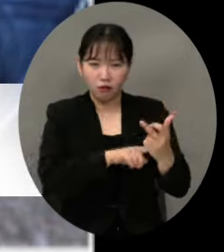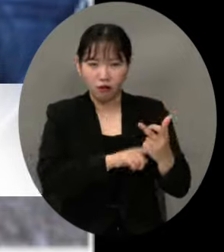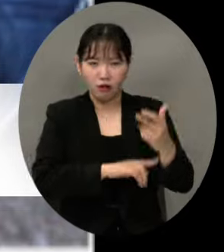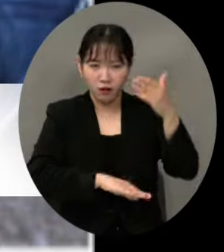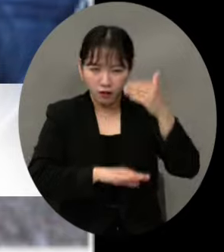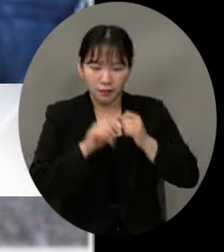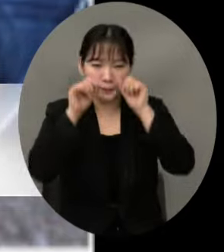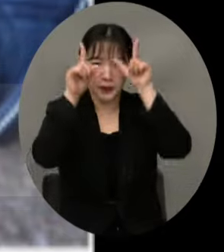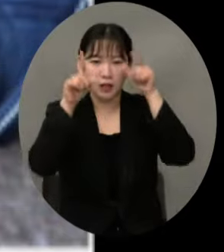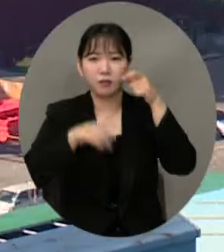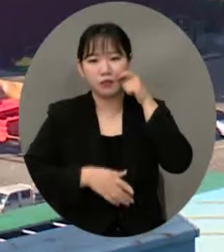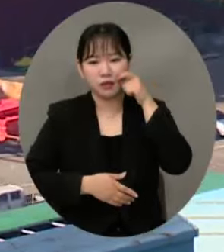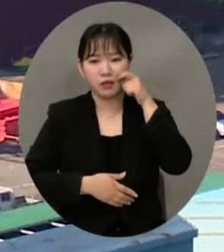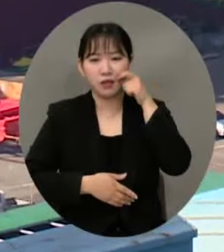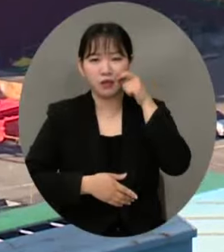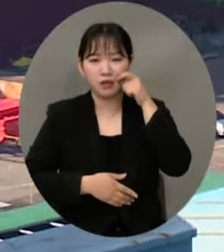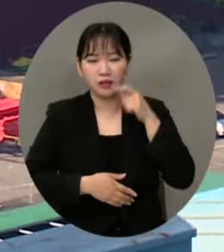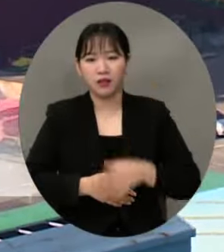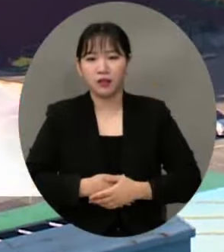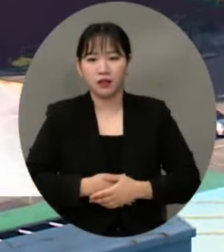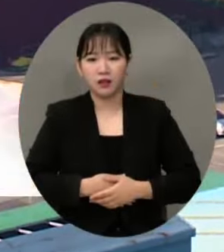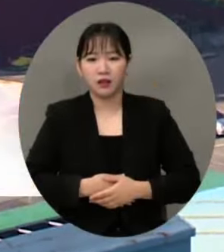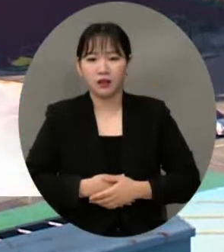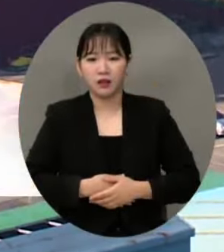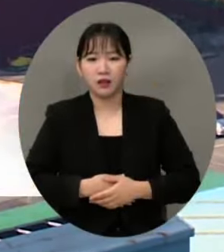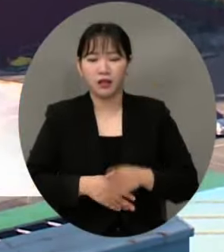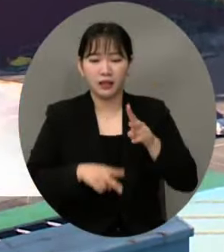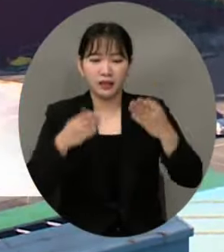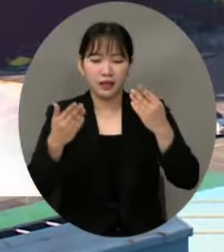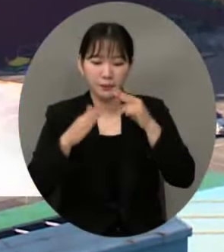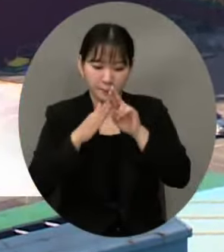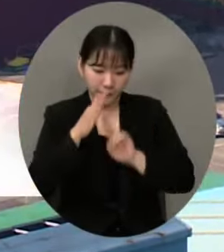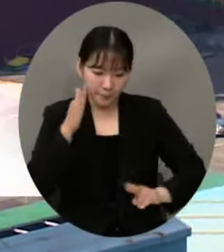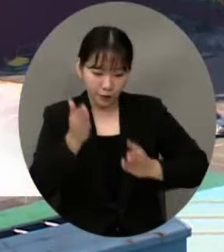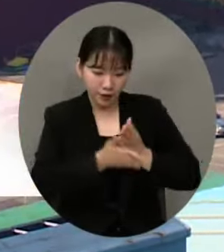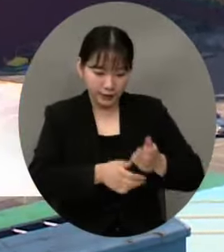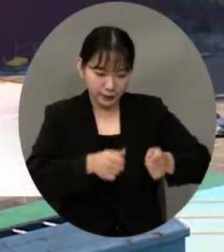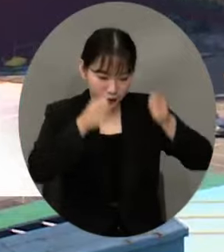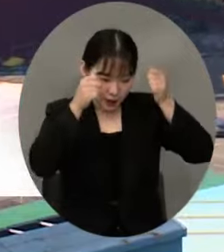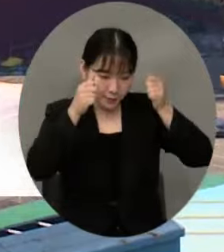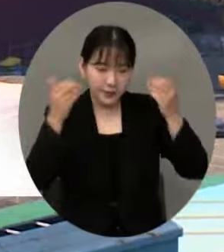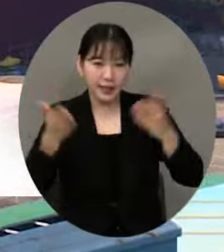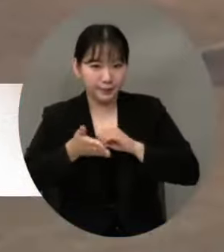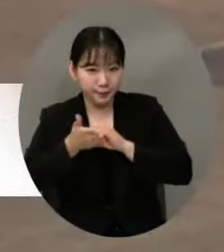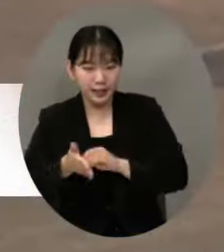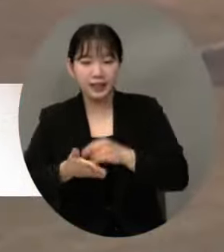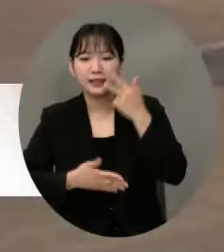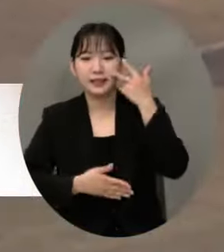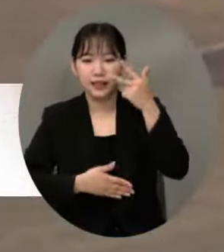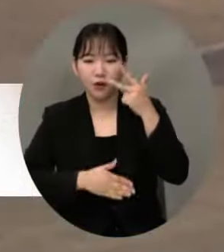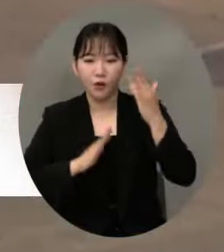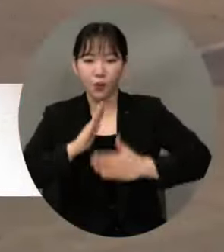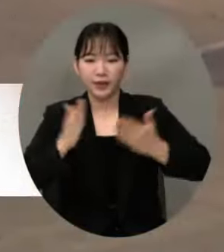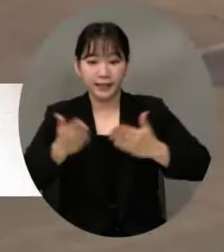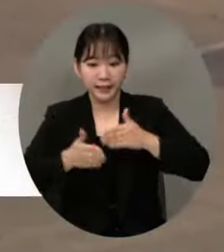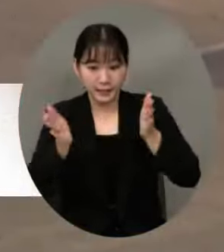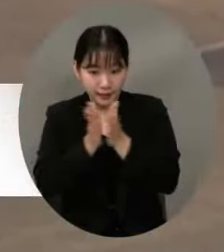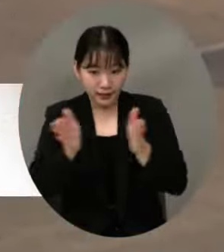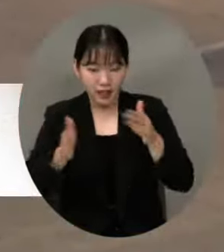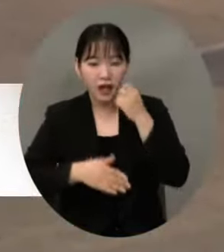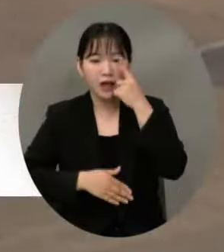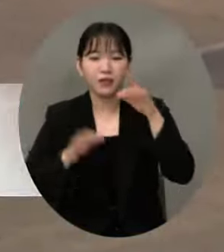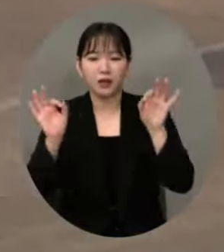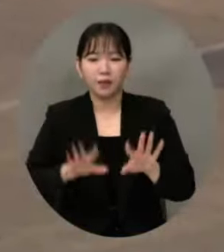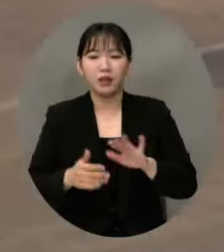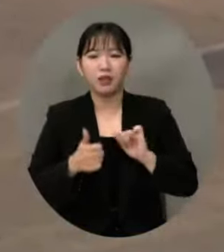끝내 일어나지 못했습니다. 산업잠수과를 졸업하고 잠수부로 입사한 지 7개월, 본격 작업에 투입된 지 한 달여